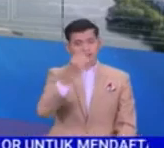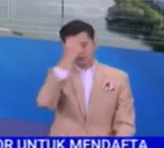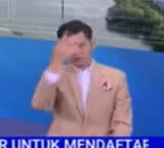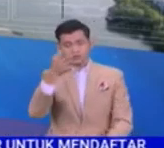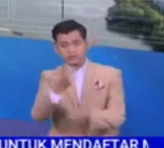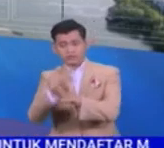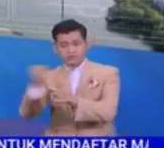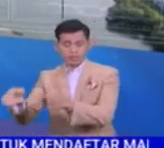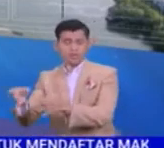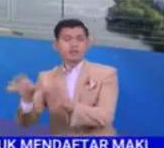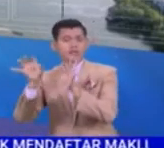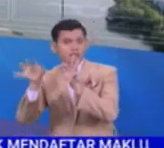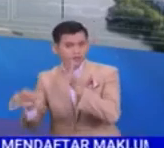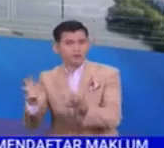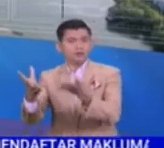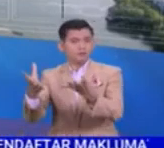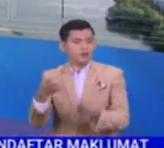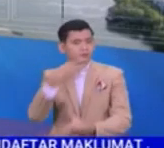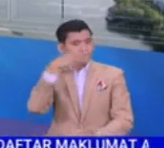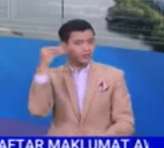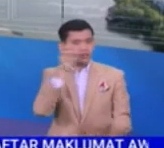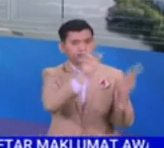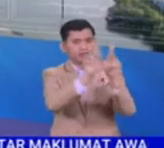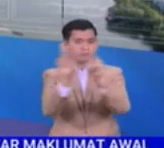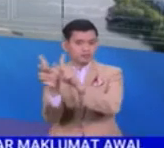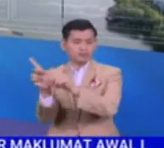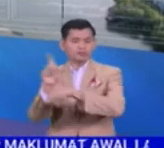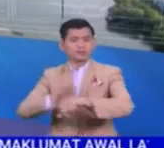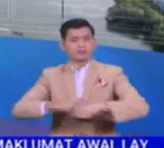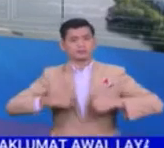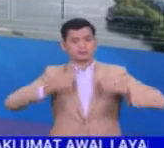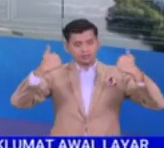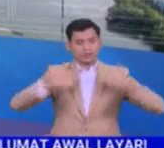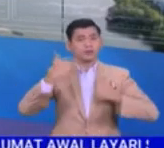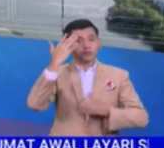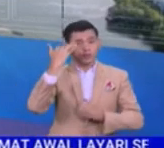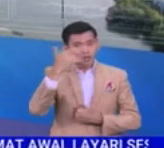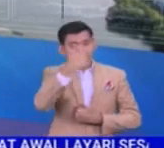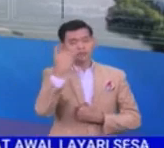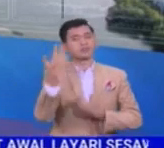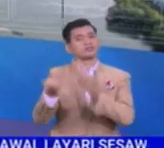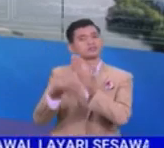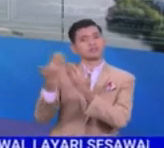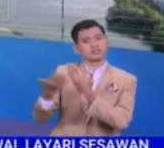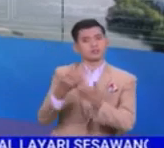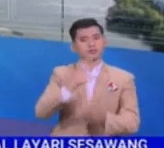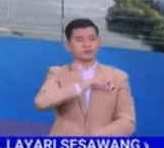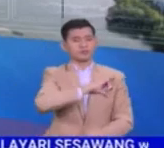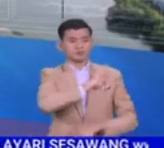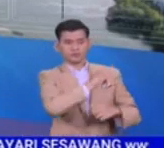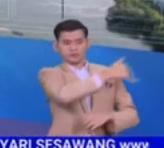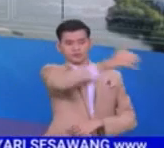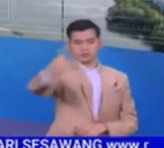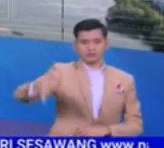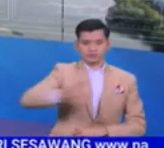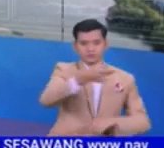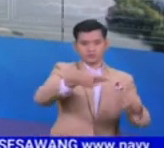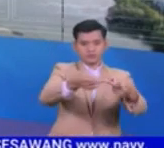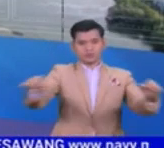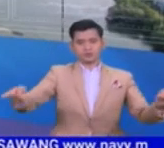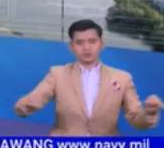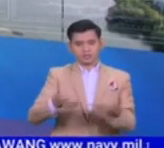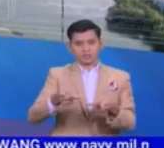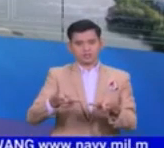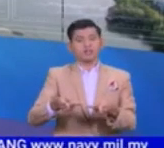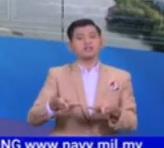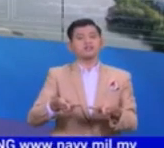jiran sekiranya ingin pulang ke kampung sempena Aidilfitri ini. Ia bagi memudahkan pihak polis meronda kawasan kediaman